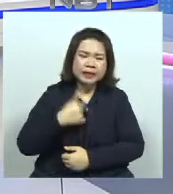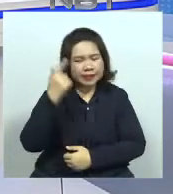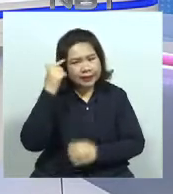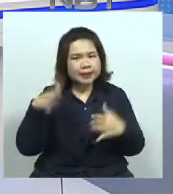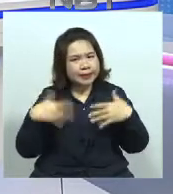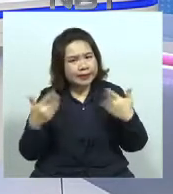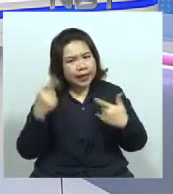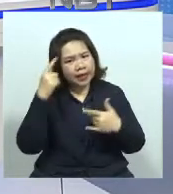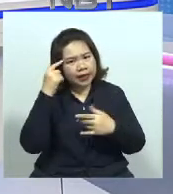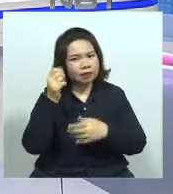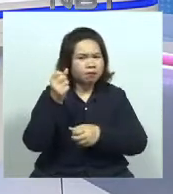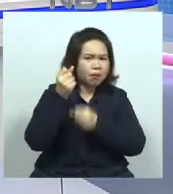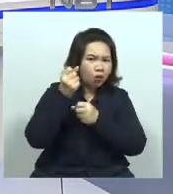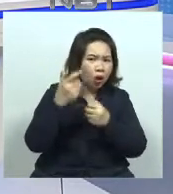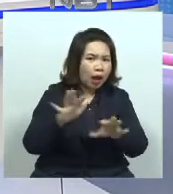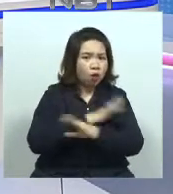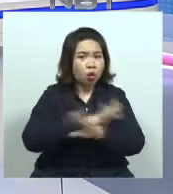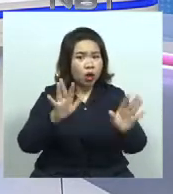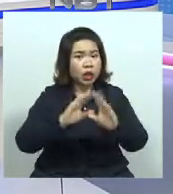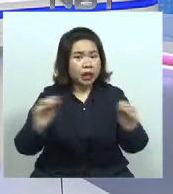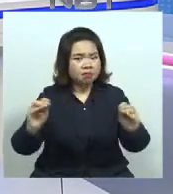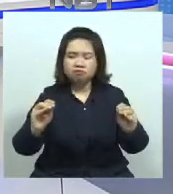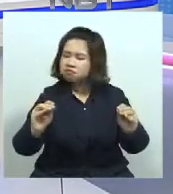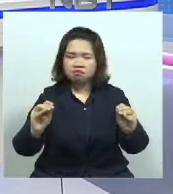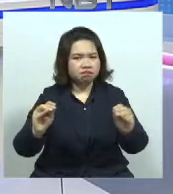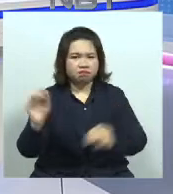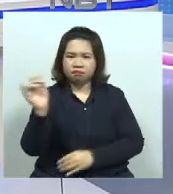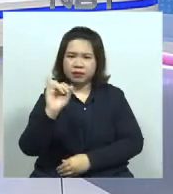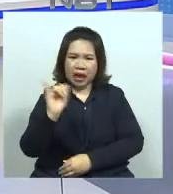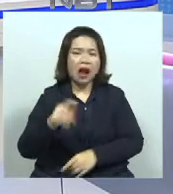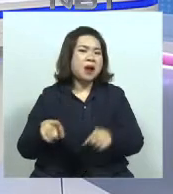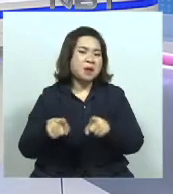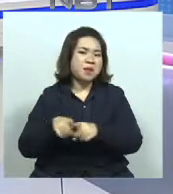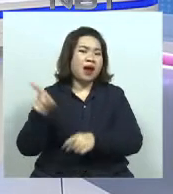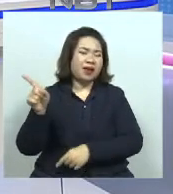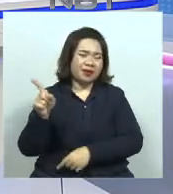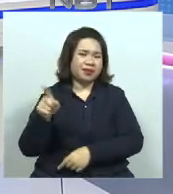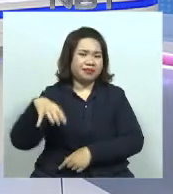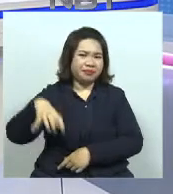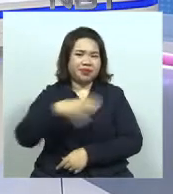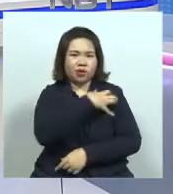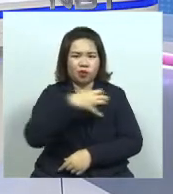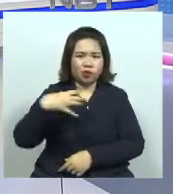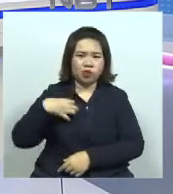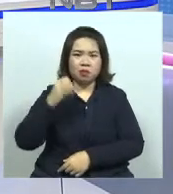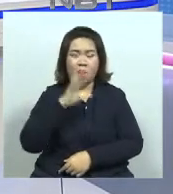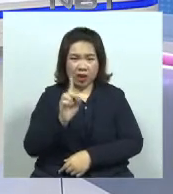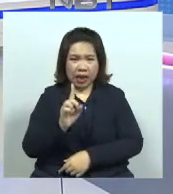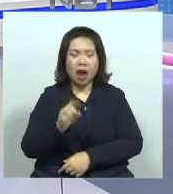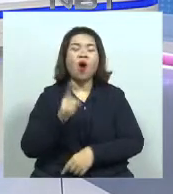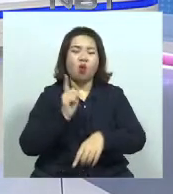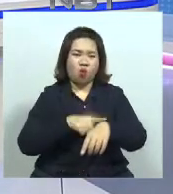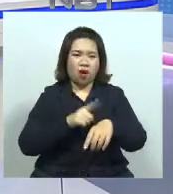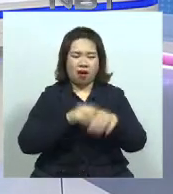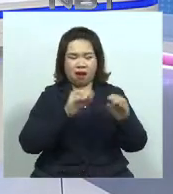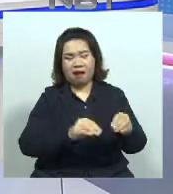จว่าเอ๊ะการชุมนุมจะยุติหรือว่ายกเลิกไปหรือเปล่านะคะแต่ว่าอย่างที่คุณอศิบอกเลยนะคะว่าถึงแม้จะมีการเลื่อนการพิจ